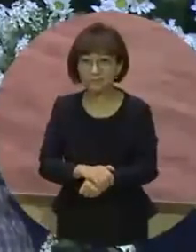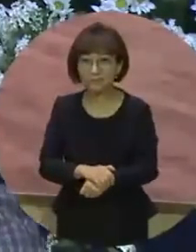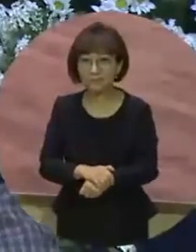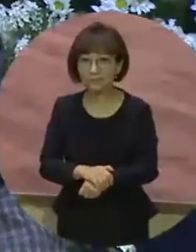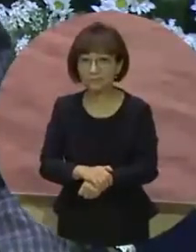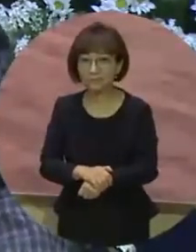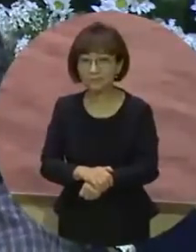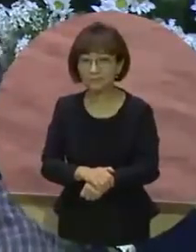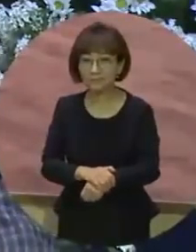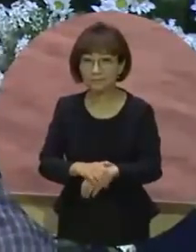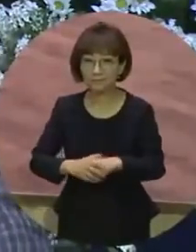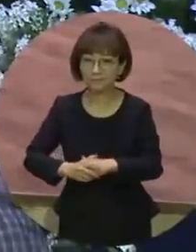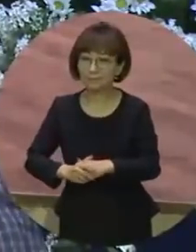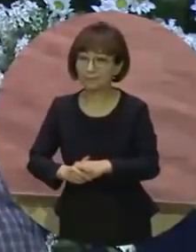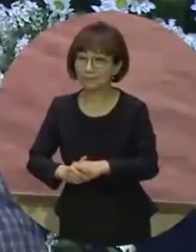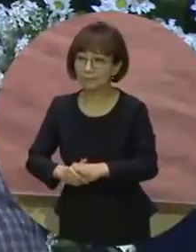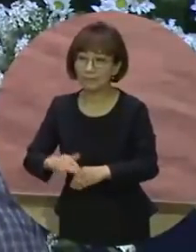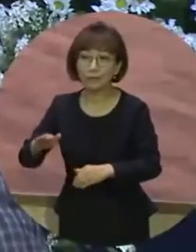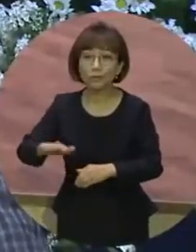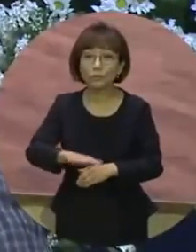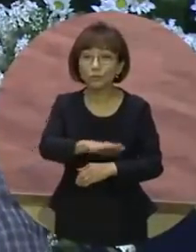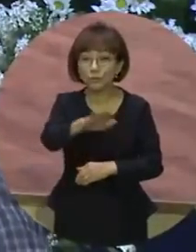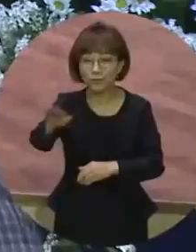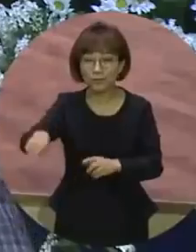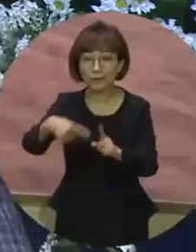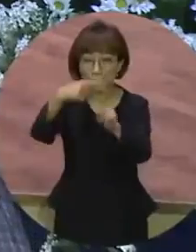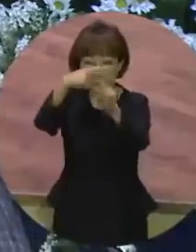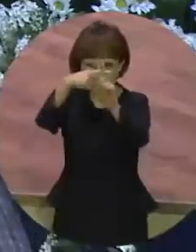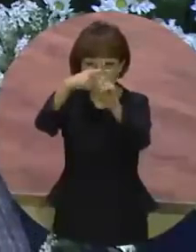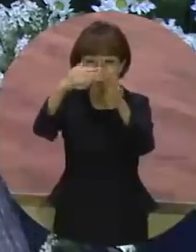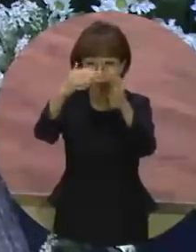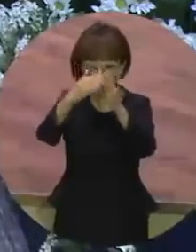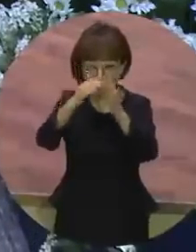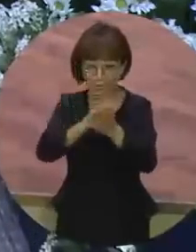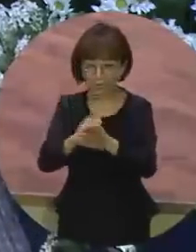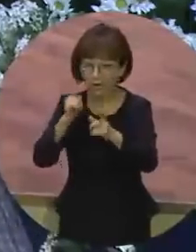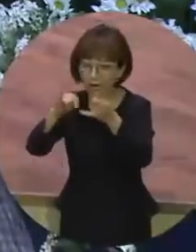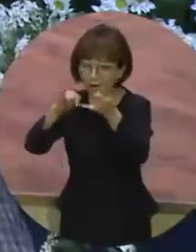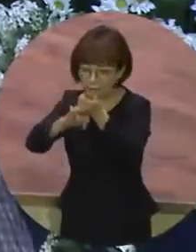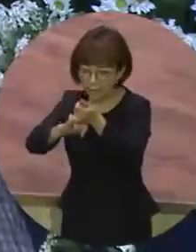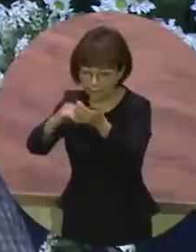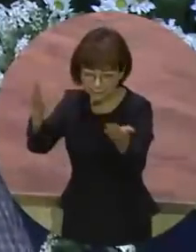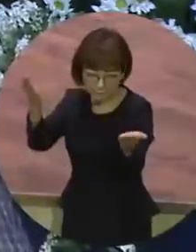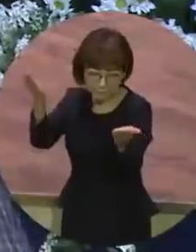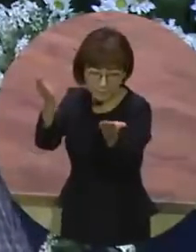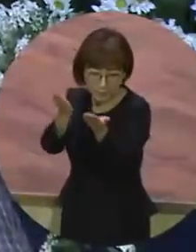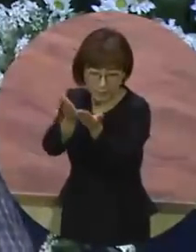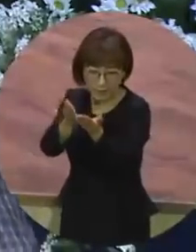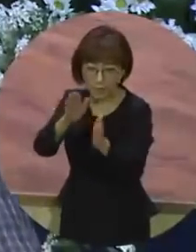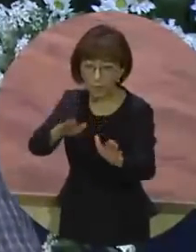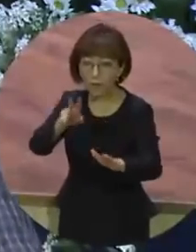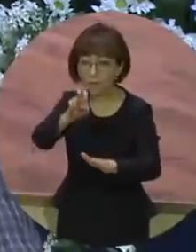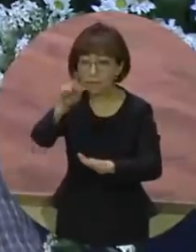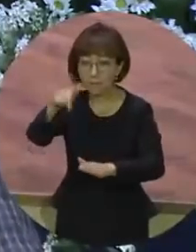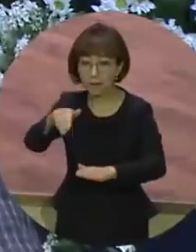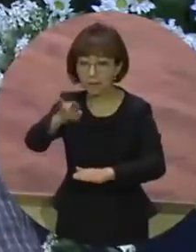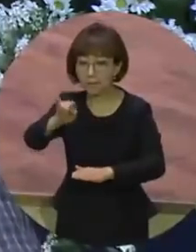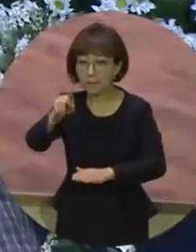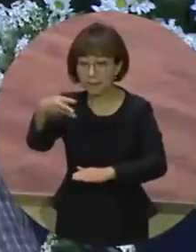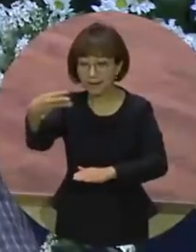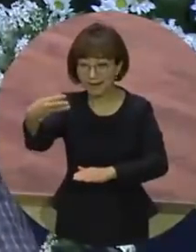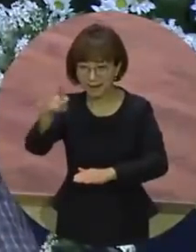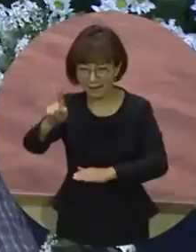이 교회가 언약적 막벨라 굴이 되길 바랍니다. 우리 후손들이 여기서 다 예배하고 여기서 구원받고 후손 자자